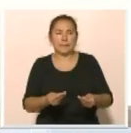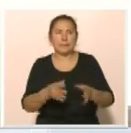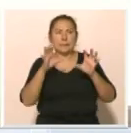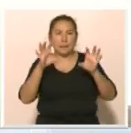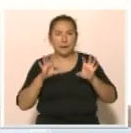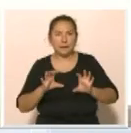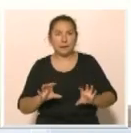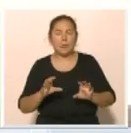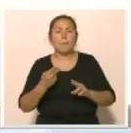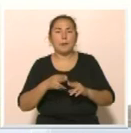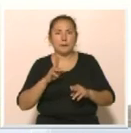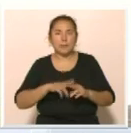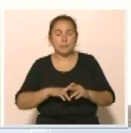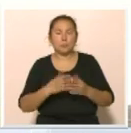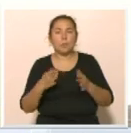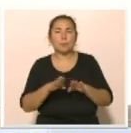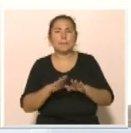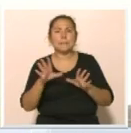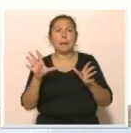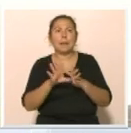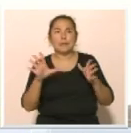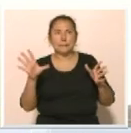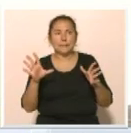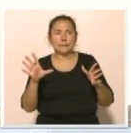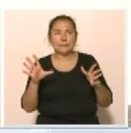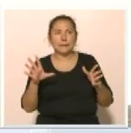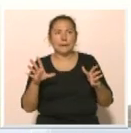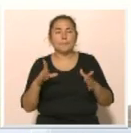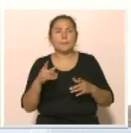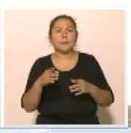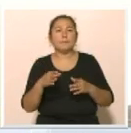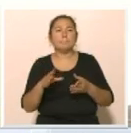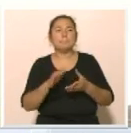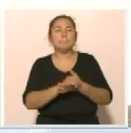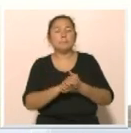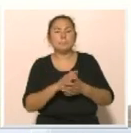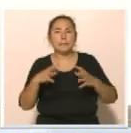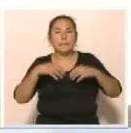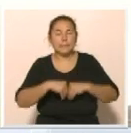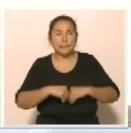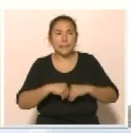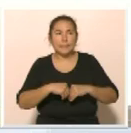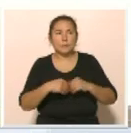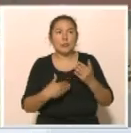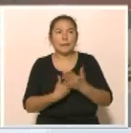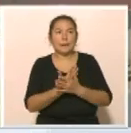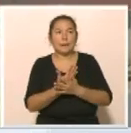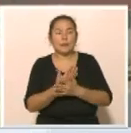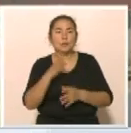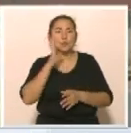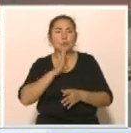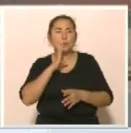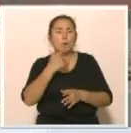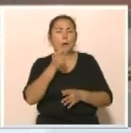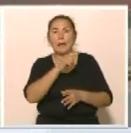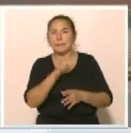сәйкес. Сол себепті осы электр желісін тартқаннан кейін, сонымен бірге осы жаңағы су,